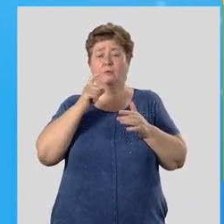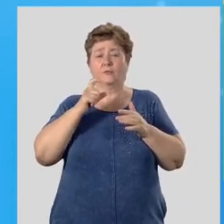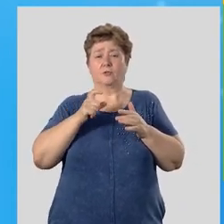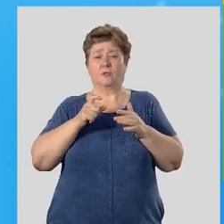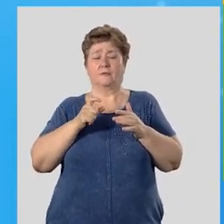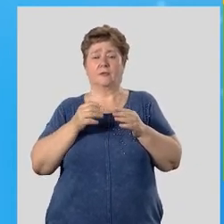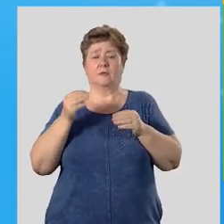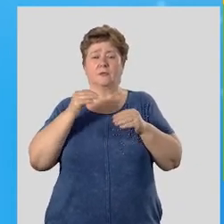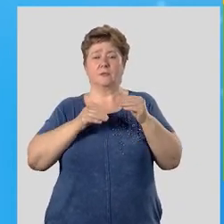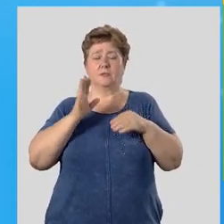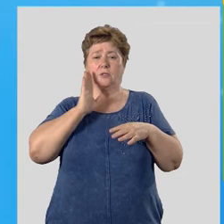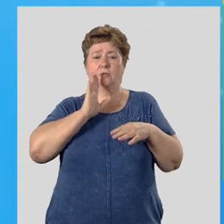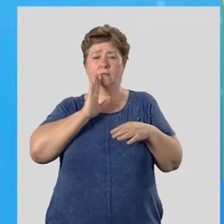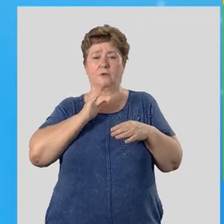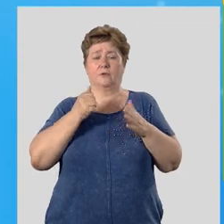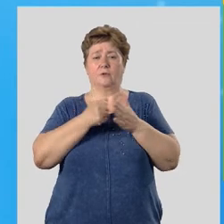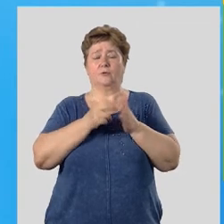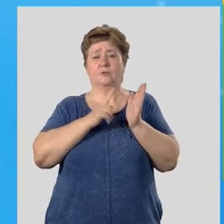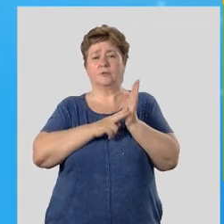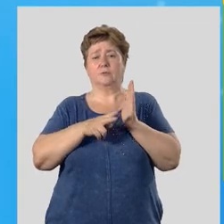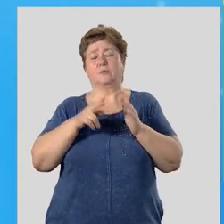человека содержание воды – до